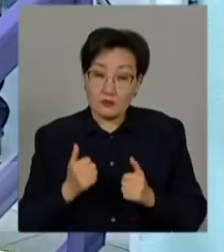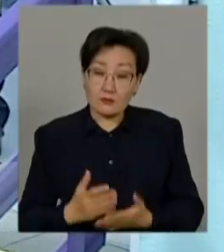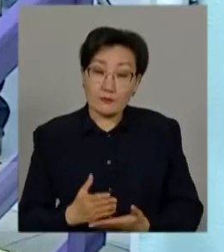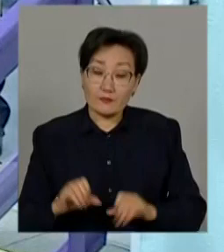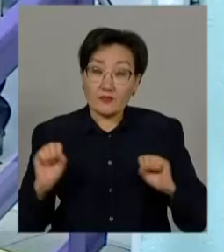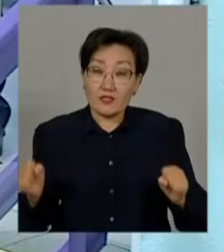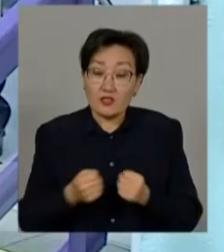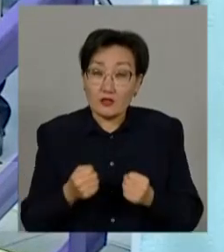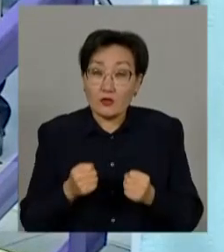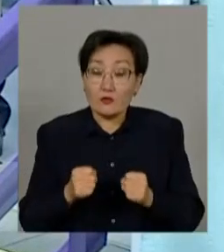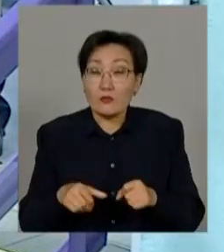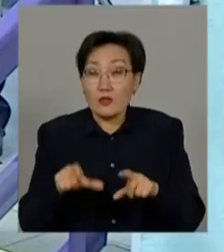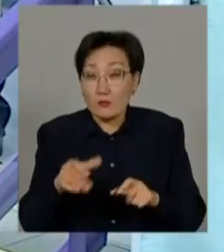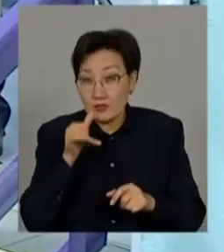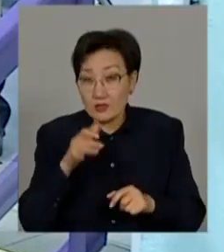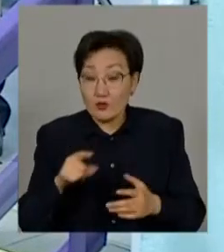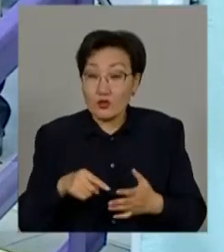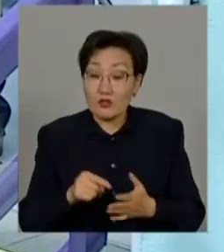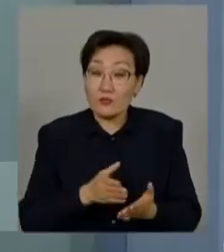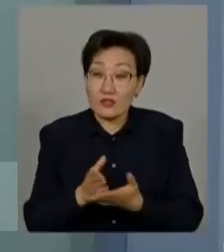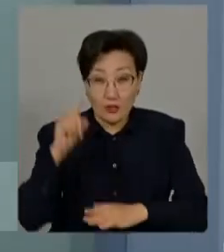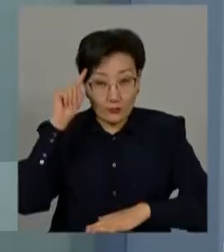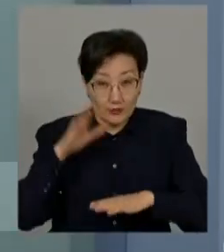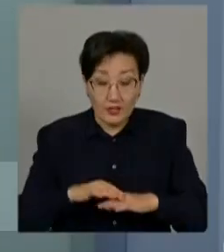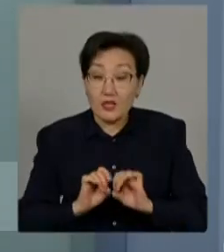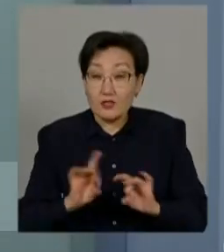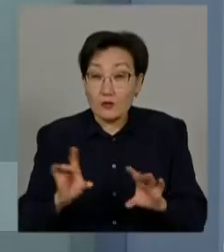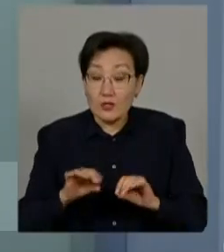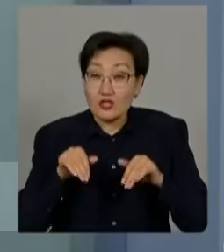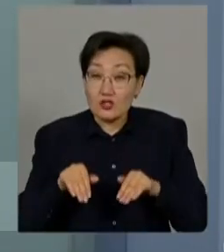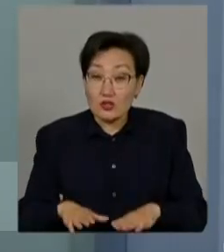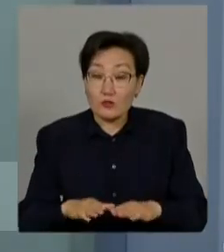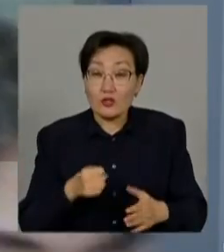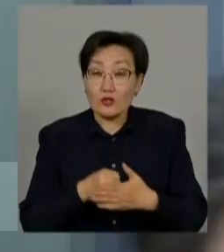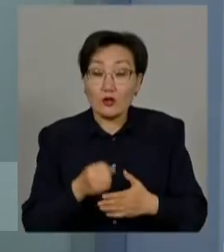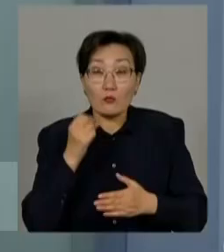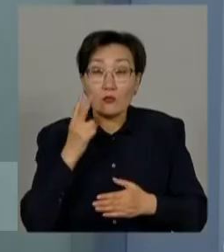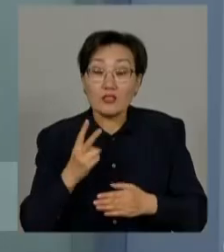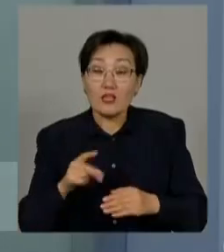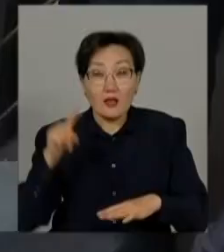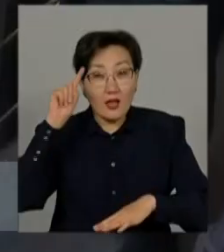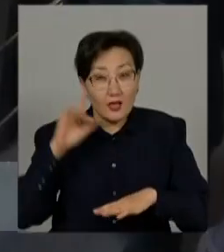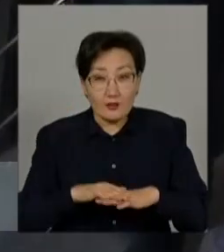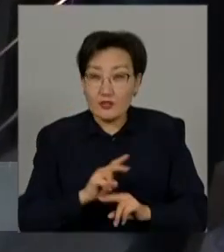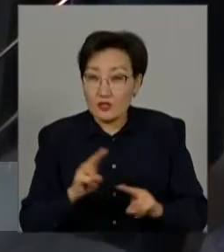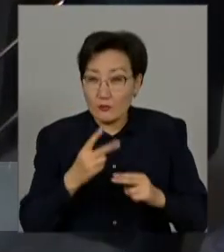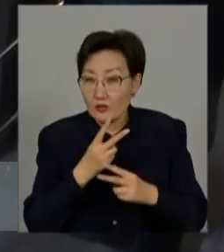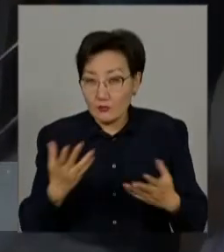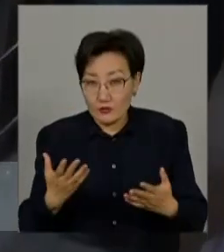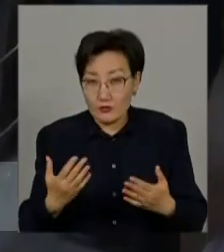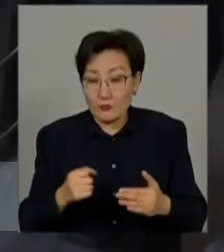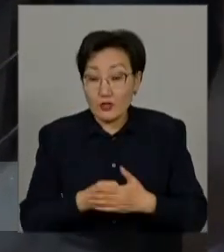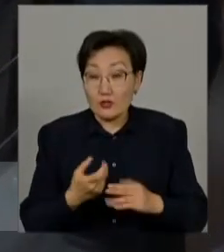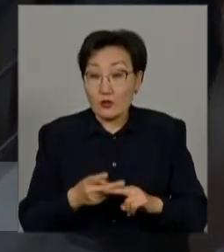Суықта дірдектеп үйде отыра алмаған тұрғындар мәселені тікелей әкімге айтамыз деп бекініп еді. Түске дейін жауаптылардан ешкім төбе көрсетпеді. Бүгінге